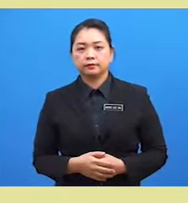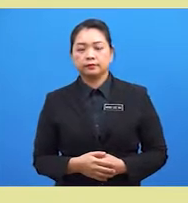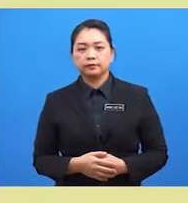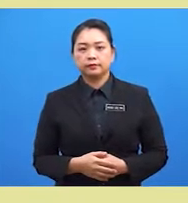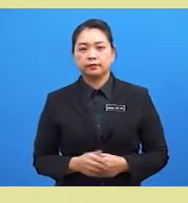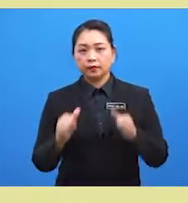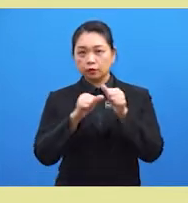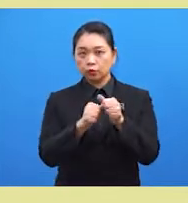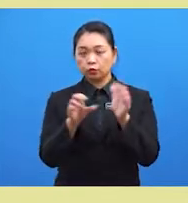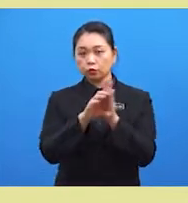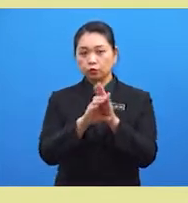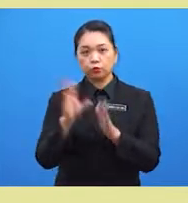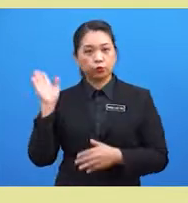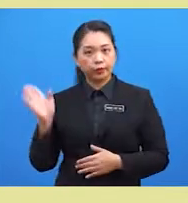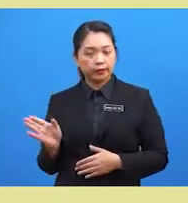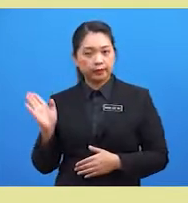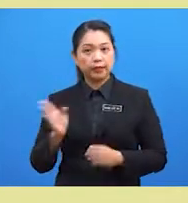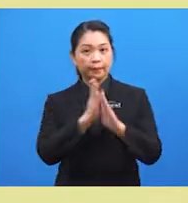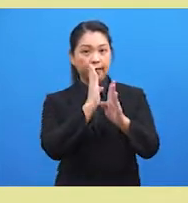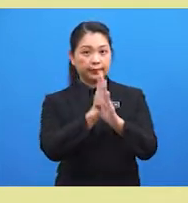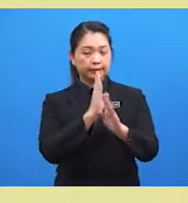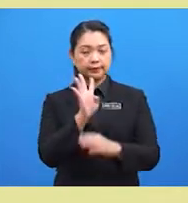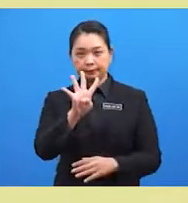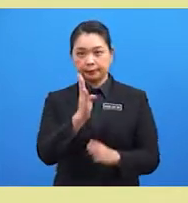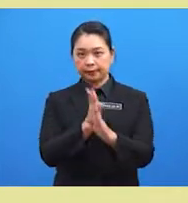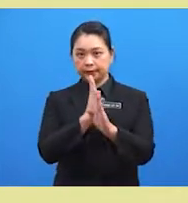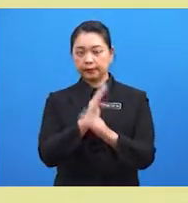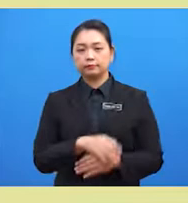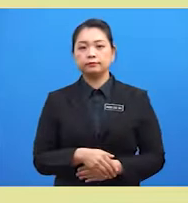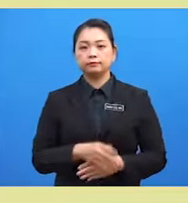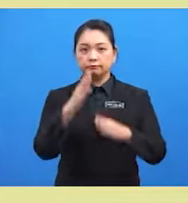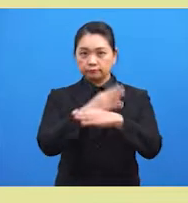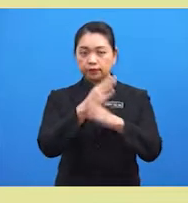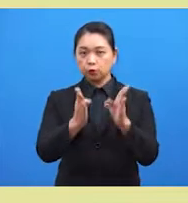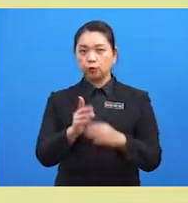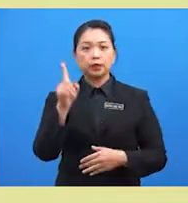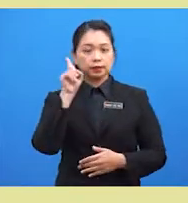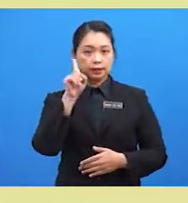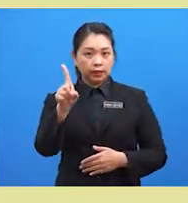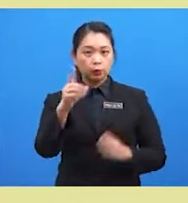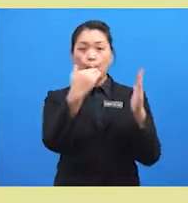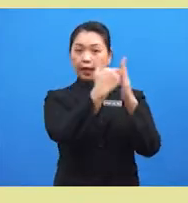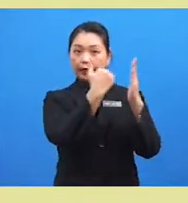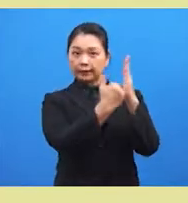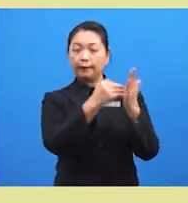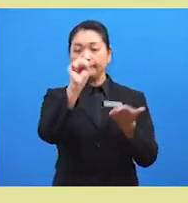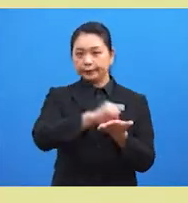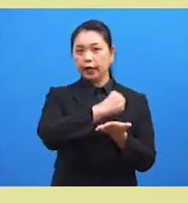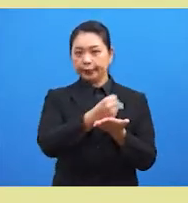Berdasarkan contoh, 4 baris tersebut membentuk serangkap syair.